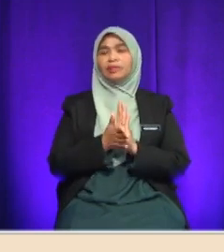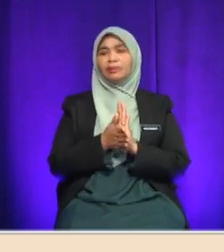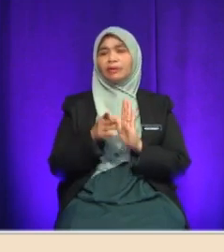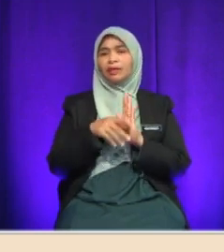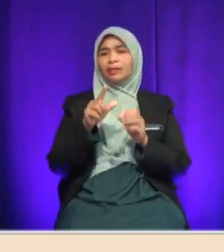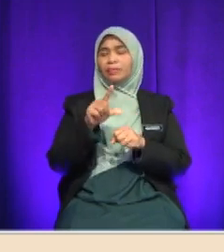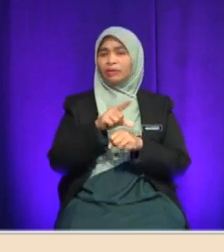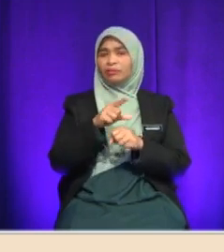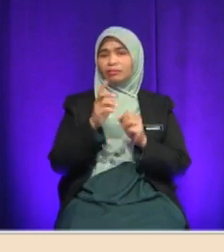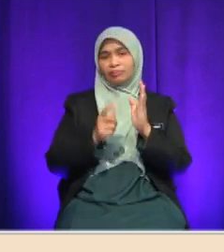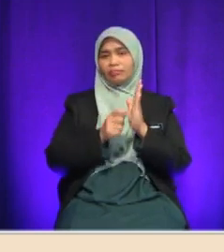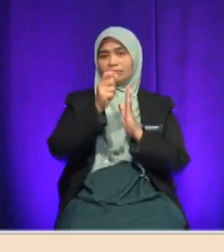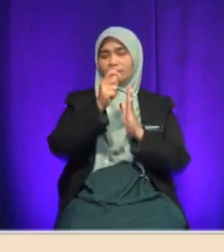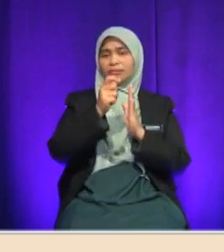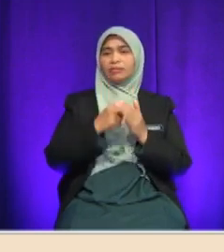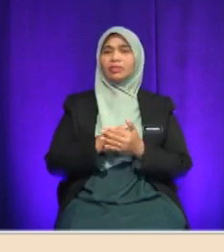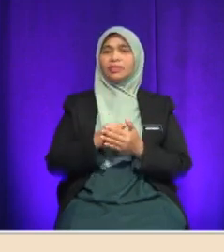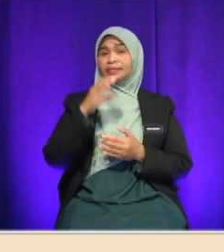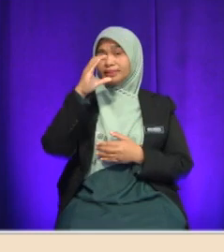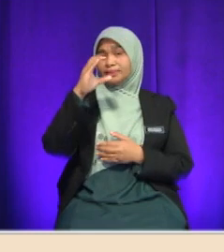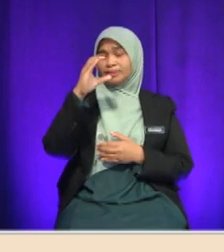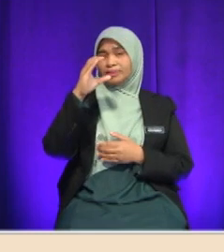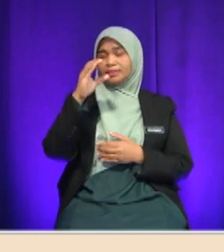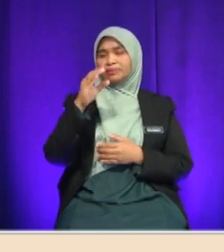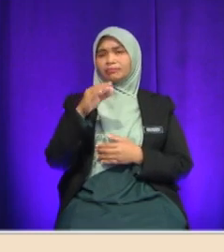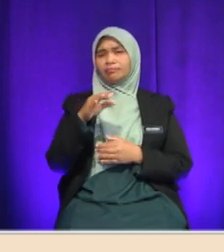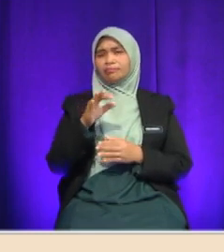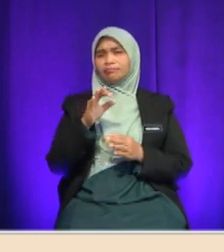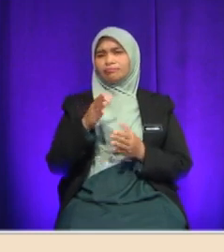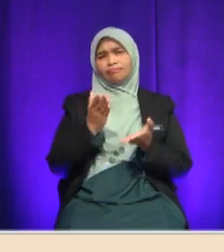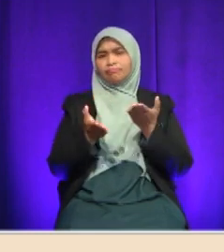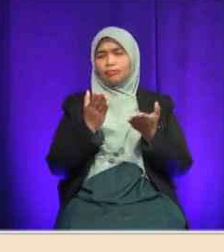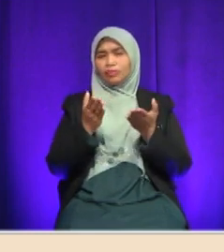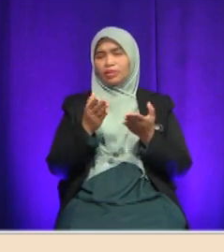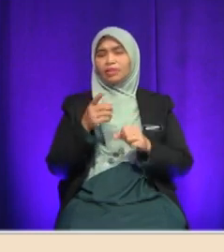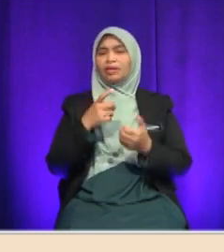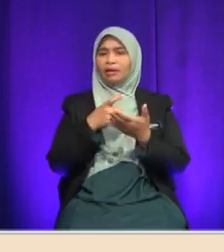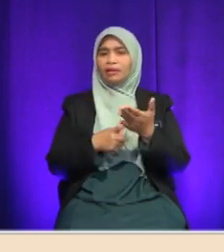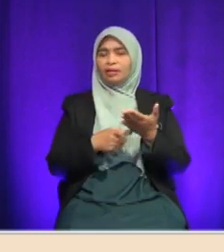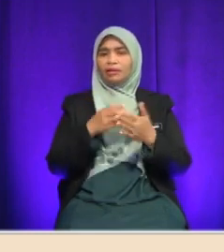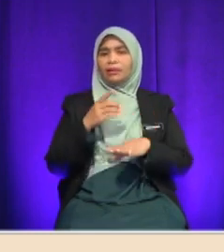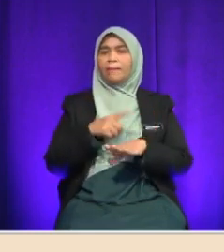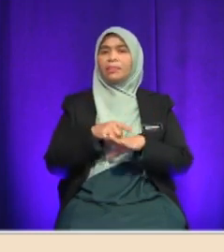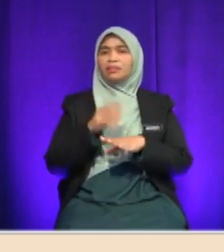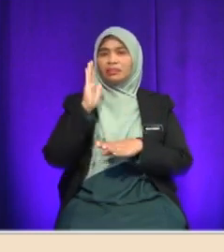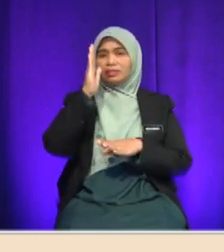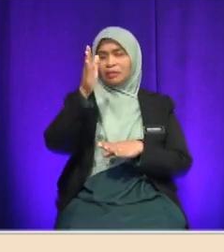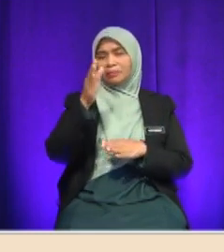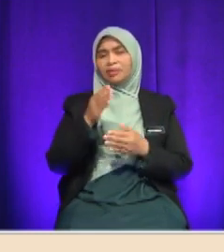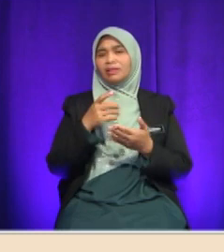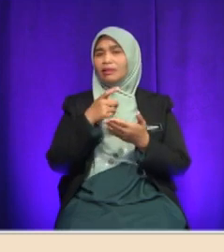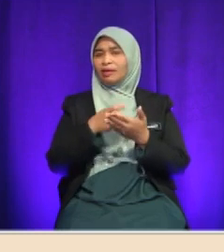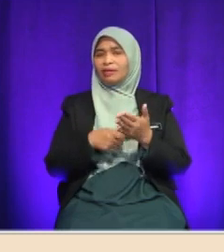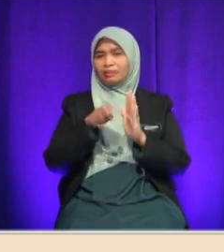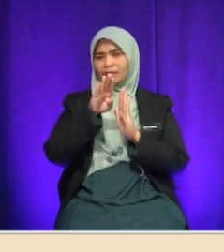opah meningkat. Okey, C, jangkaan harga masa depan telefon bimbit opah